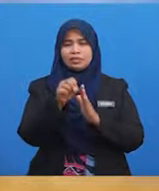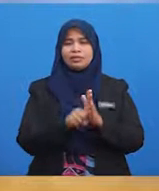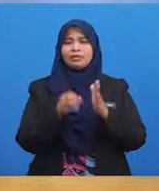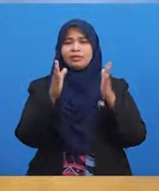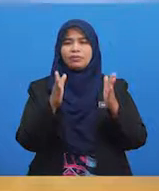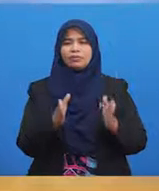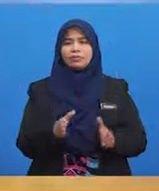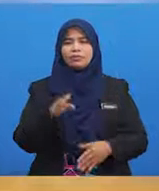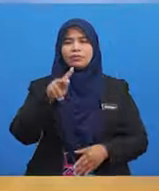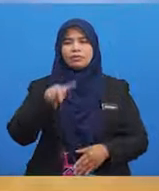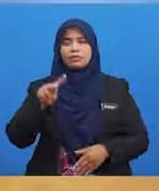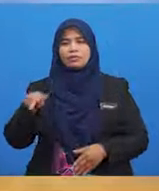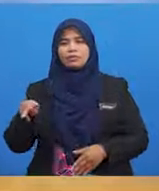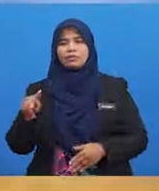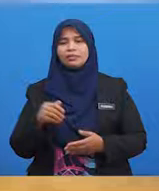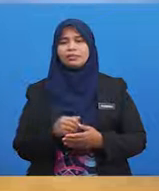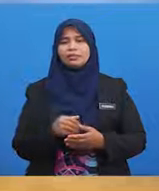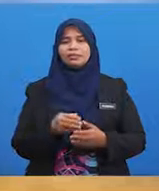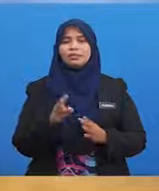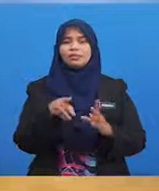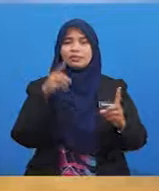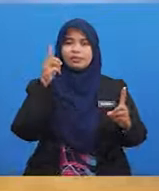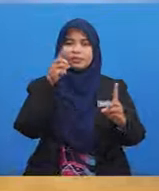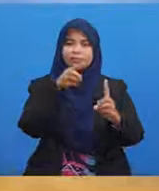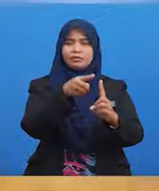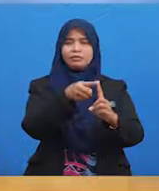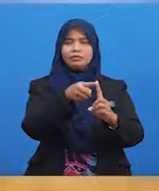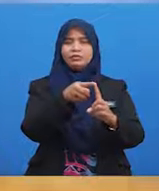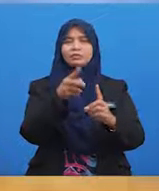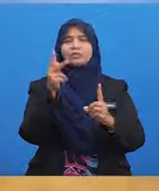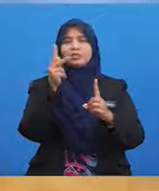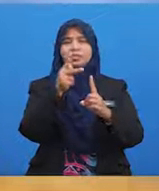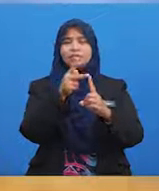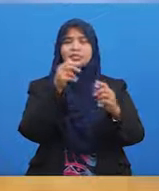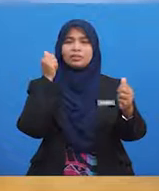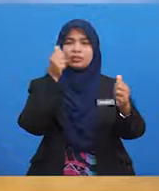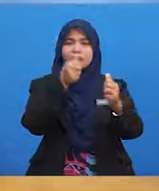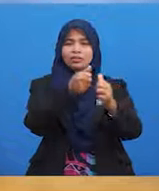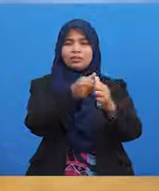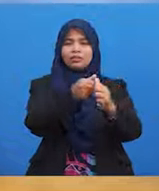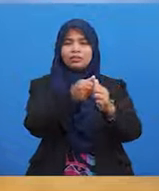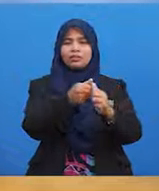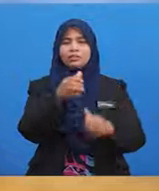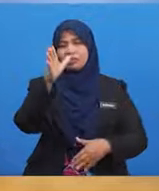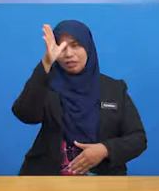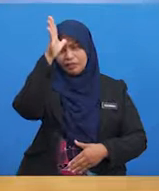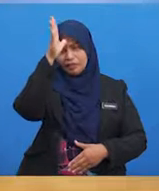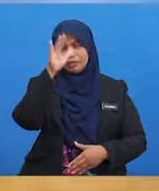seorang kanak-kanak menuju ke arah